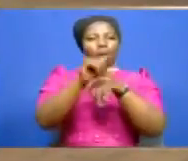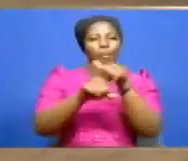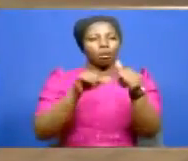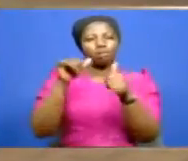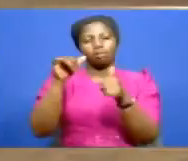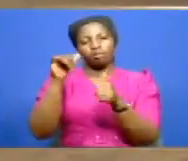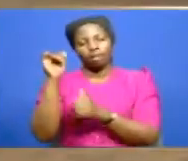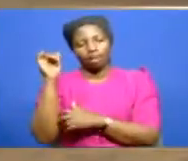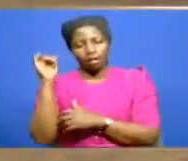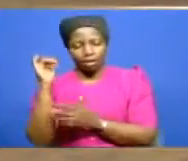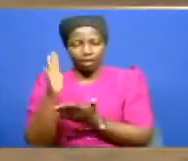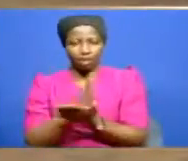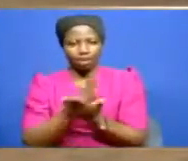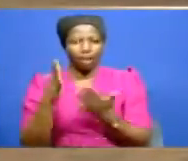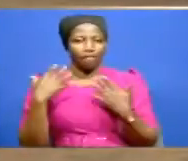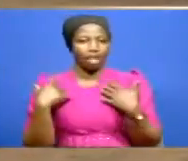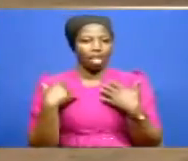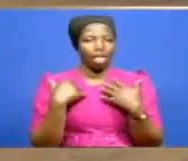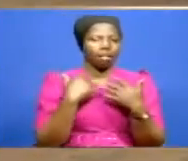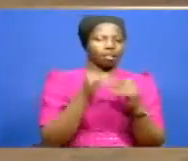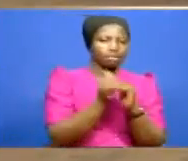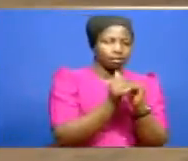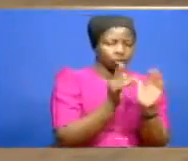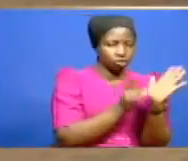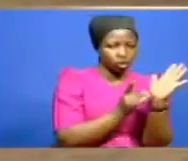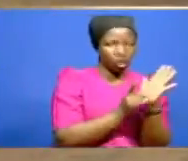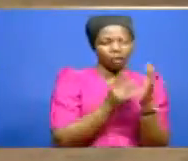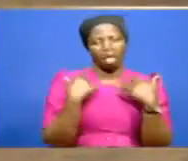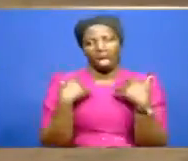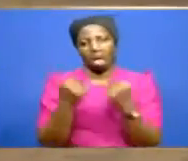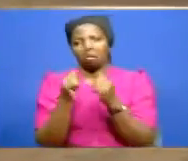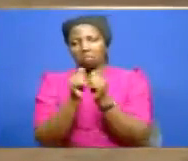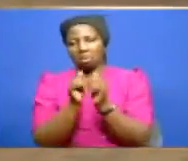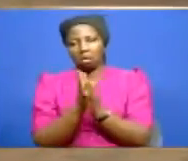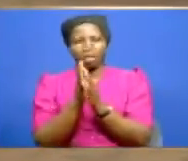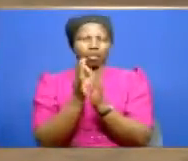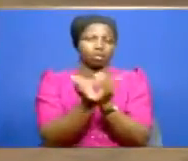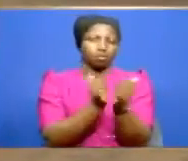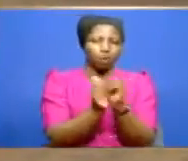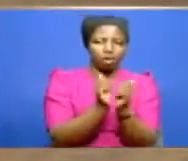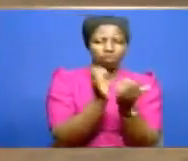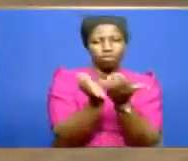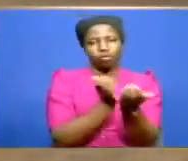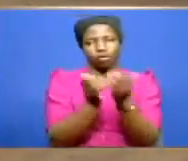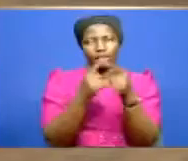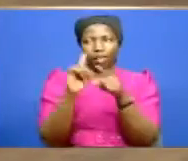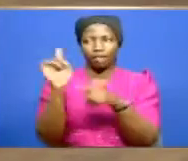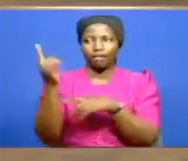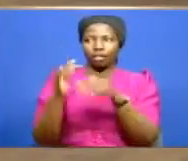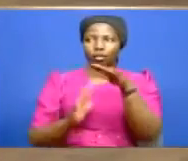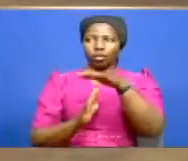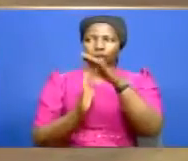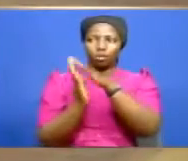madaktari, afya na vile vile spoti na biashara. Lakini kwanza mtazamaji, tupate vidokezo.